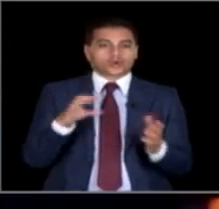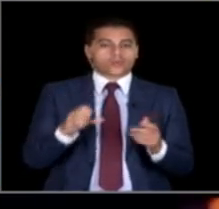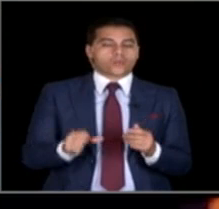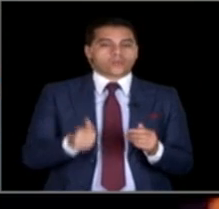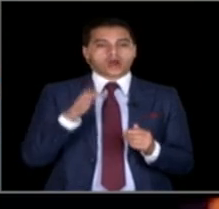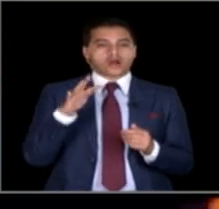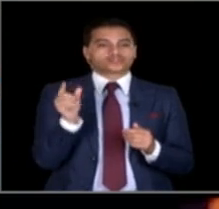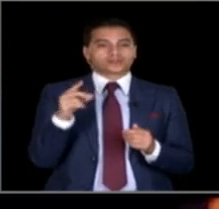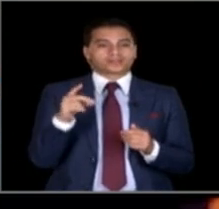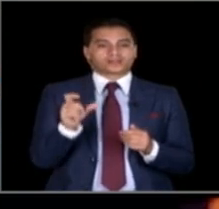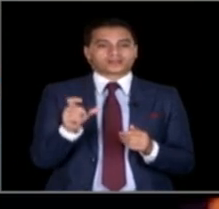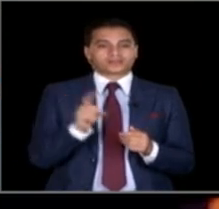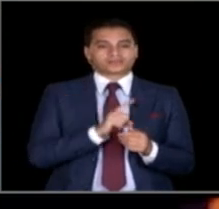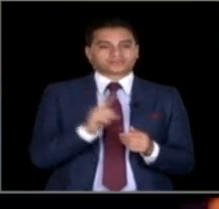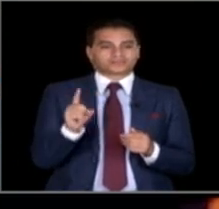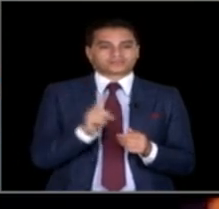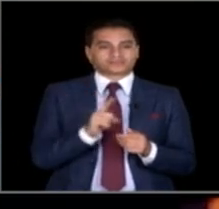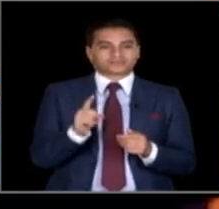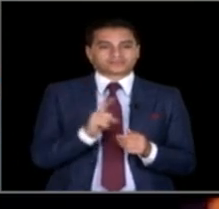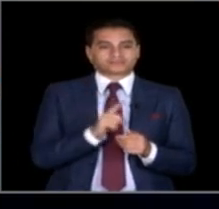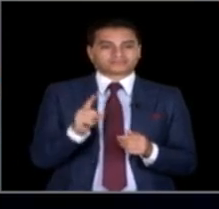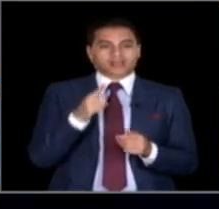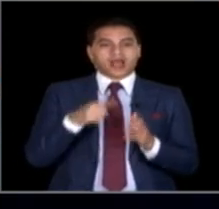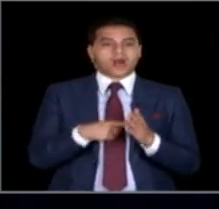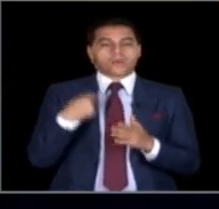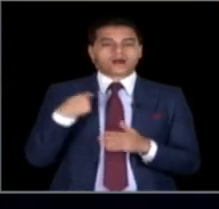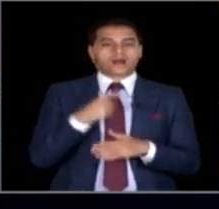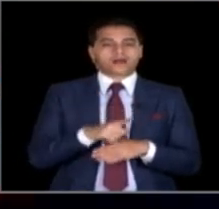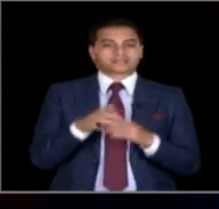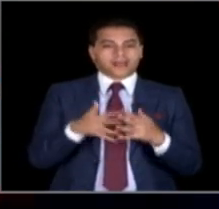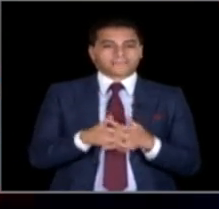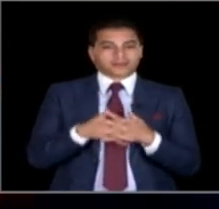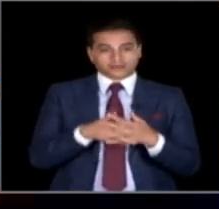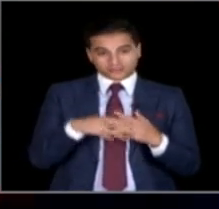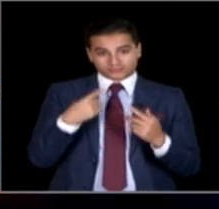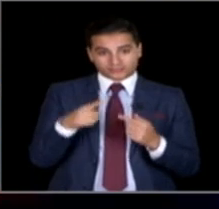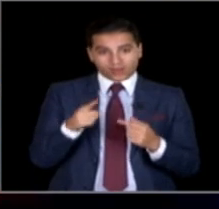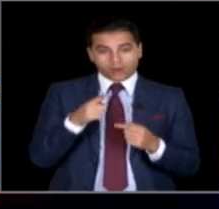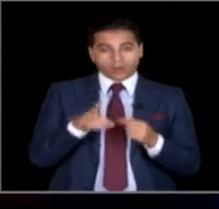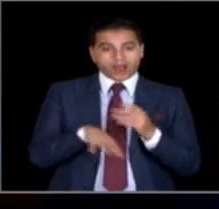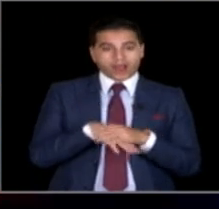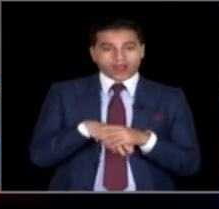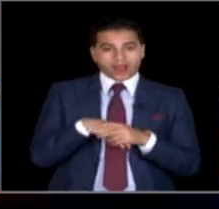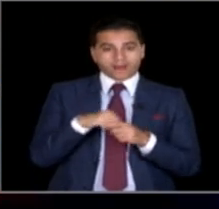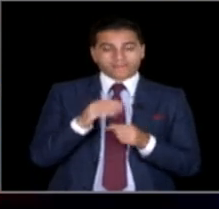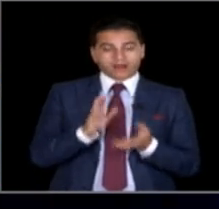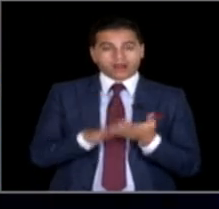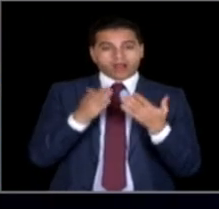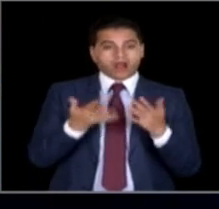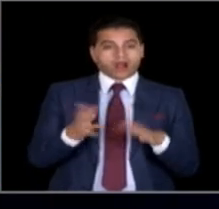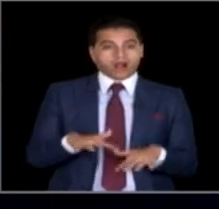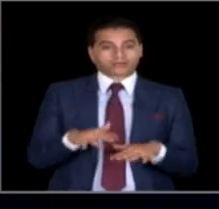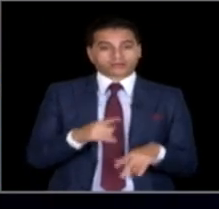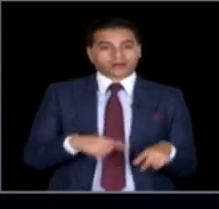محمد، أول رئيس لأمريكا، قائد عسكري. هو التاريخ يعني، هو اللي كان ليه النصيب الأسد في